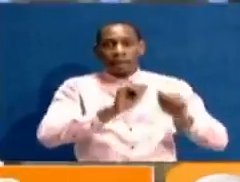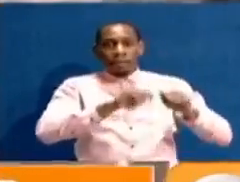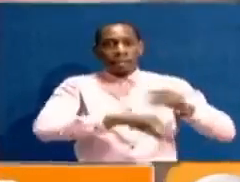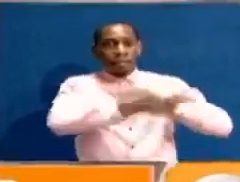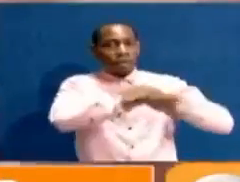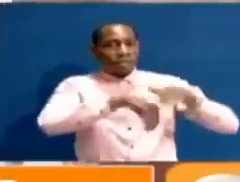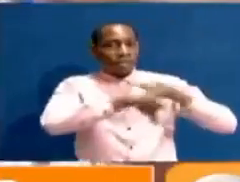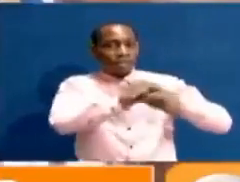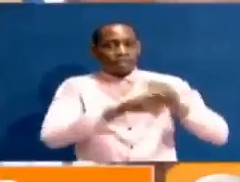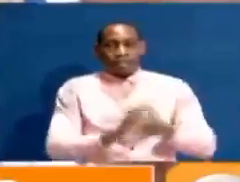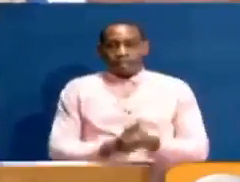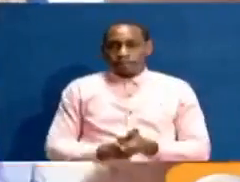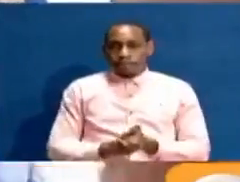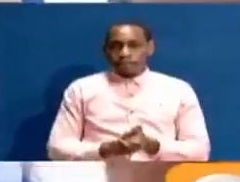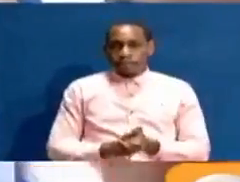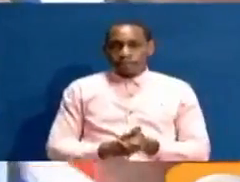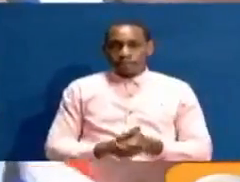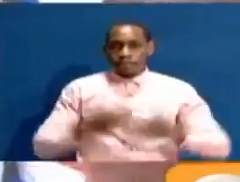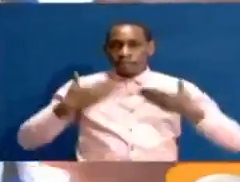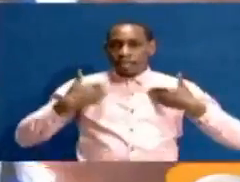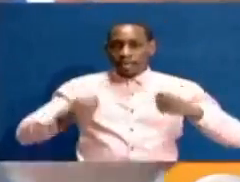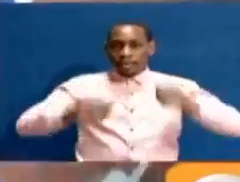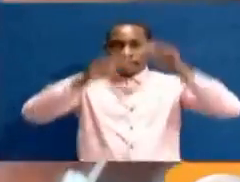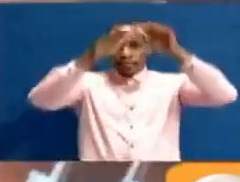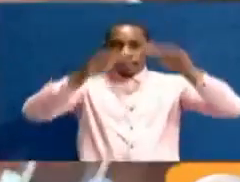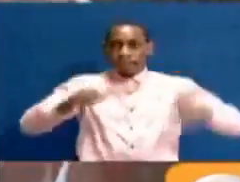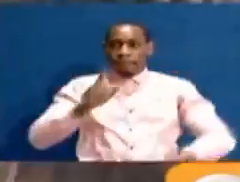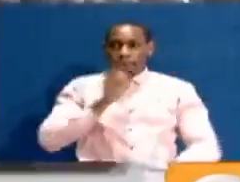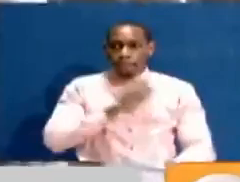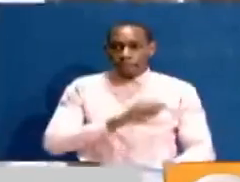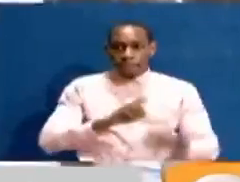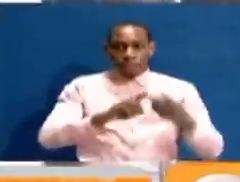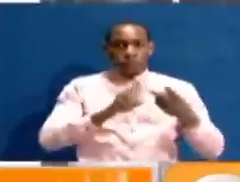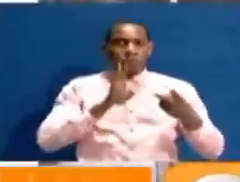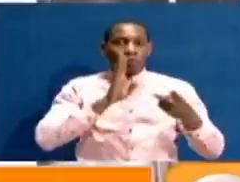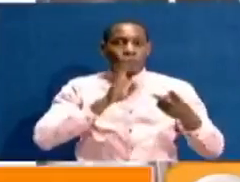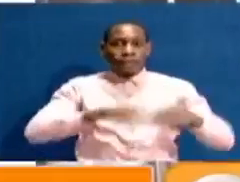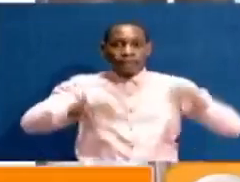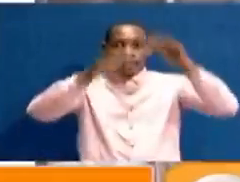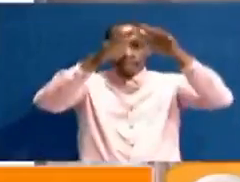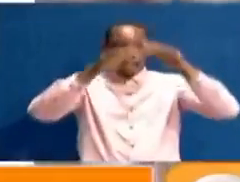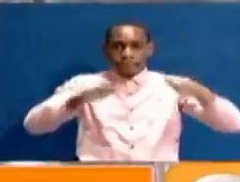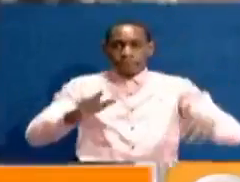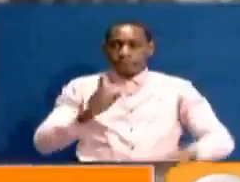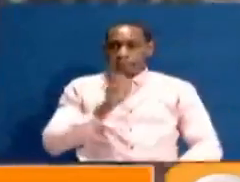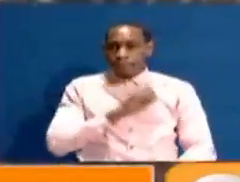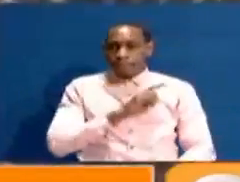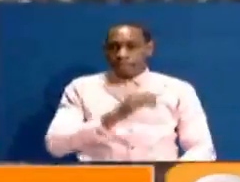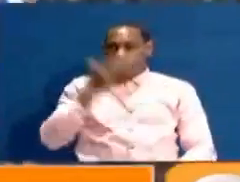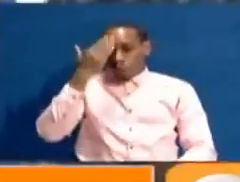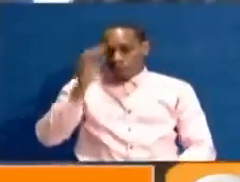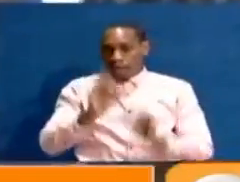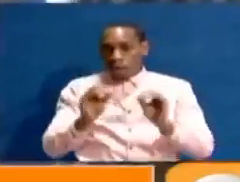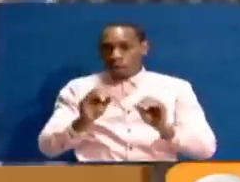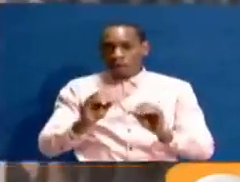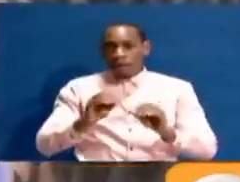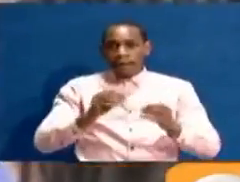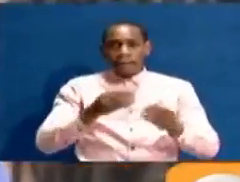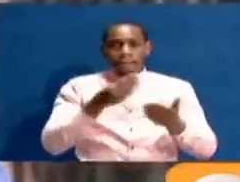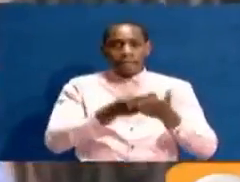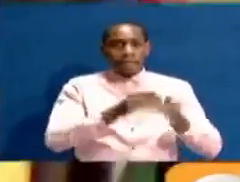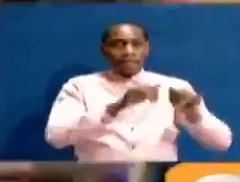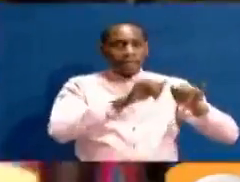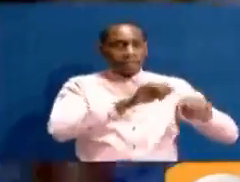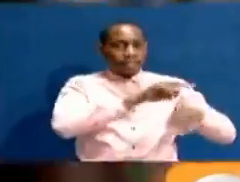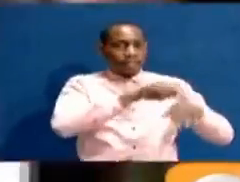wakule. Healthy imefanyiwa ugatuzi. Maji yamefanyiwa ugatuzi. Kwa nini pesa nyingi ibakie